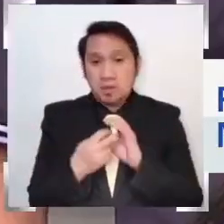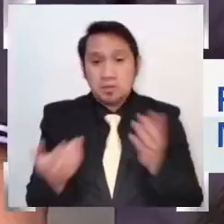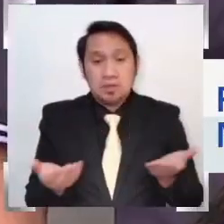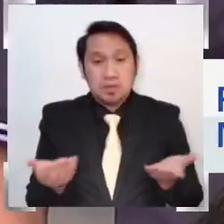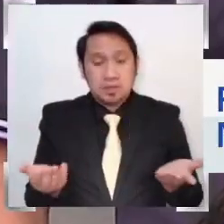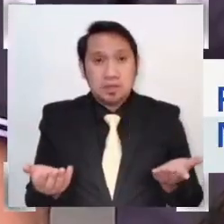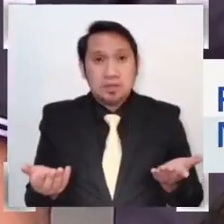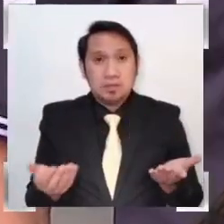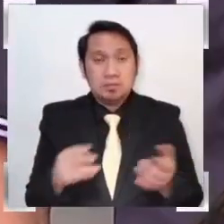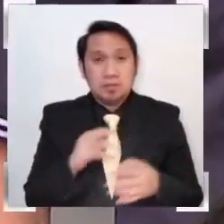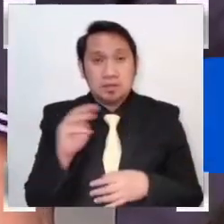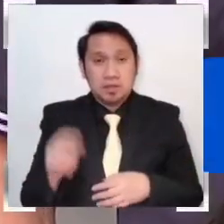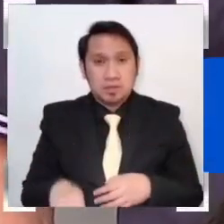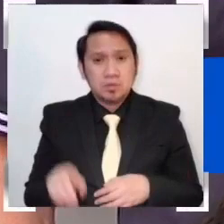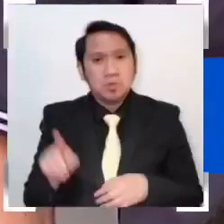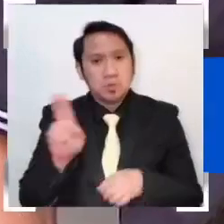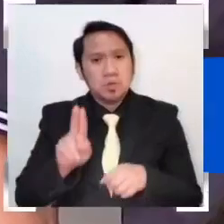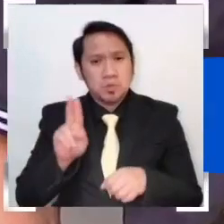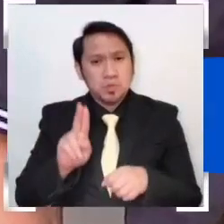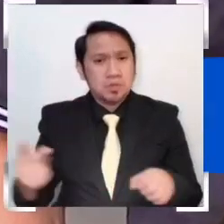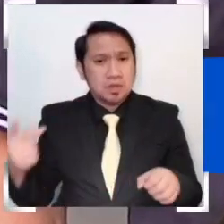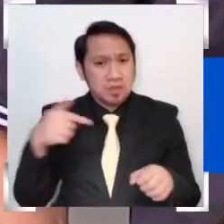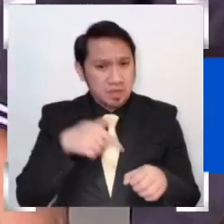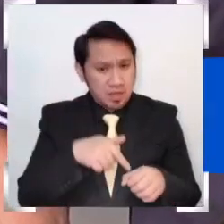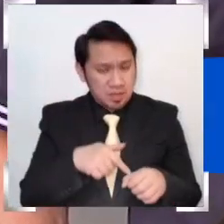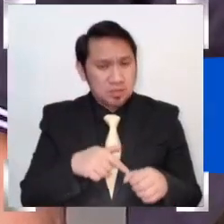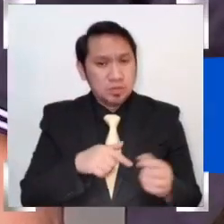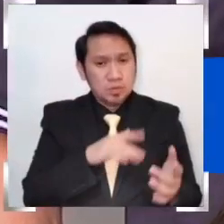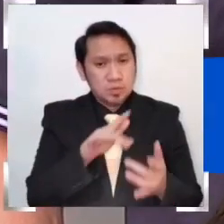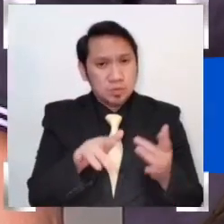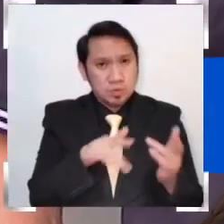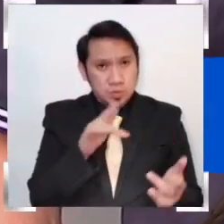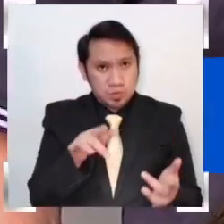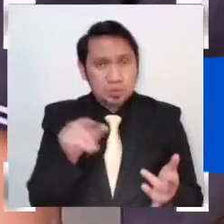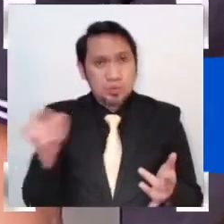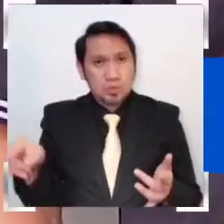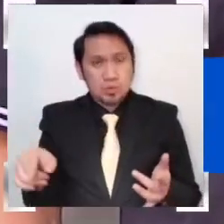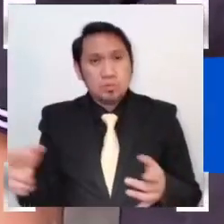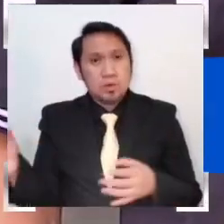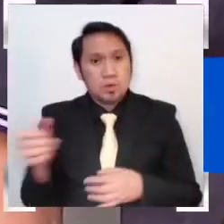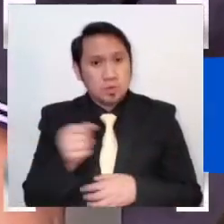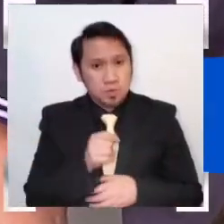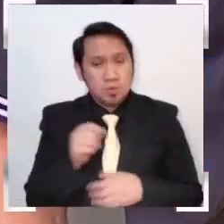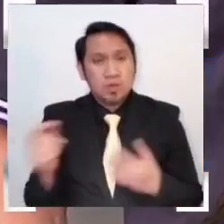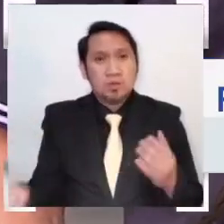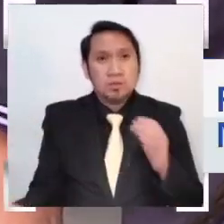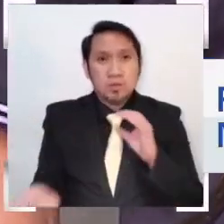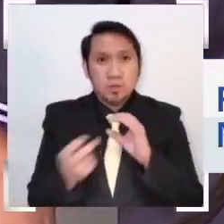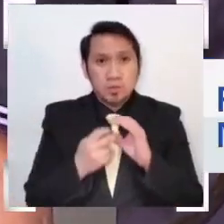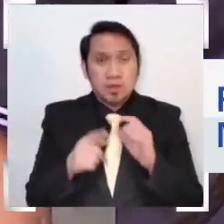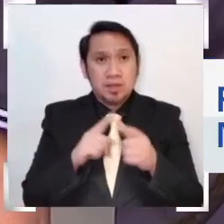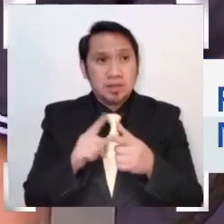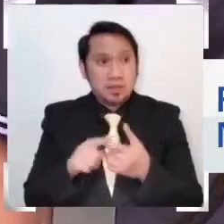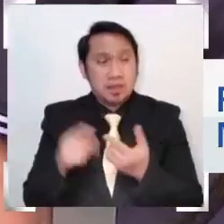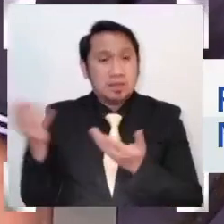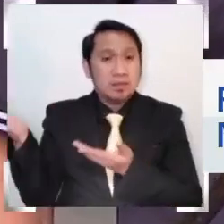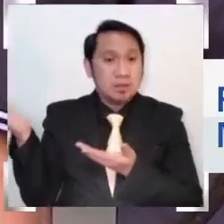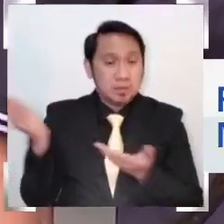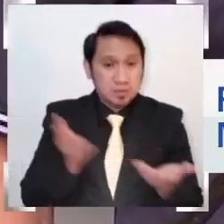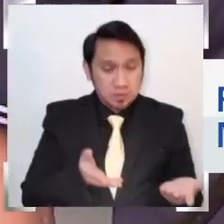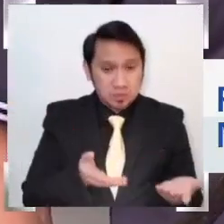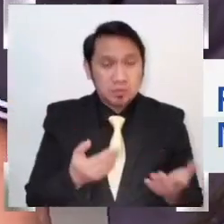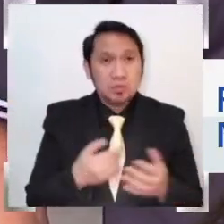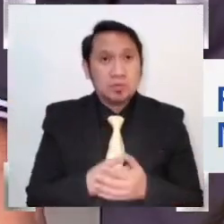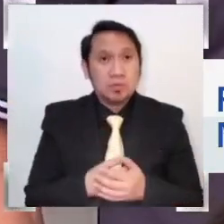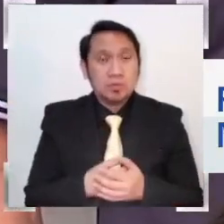sa pag-ikot-ikot, pagkuha doon sa mga backyard hog racer. Ngayon, dadalin niya from Marinduque to